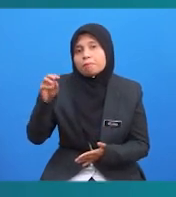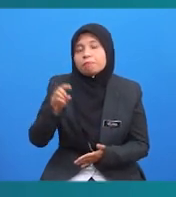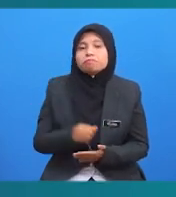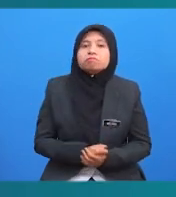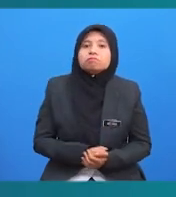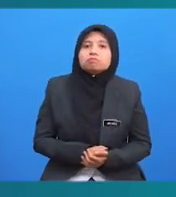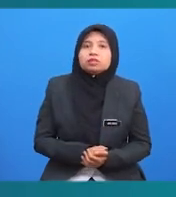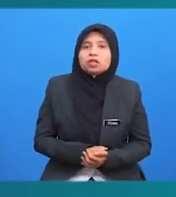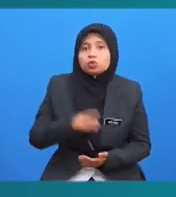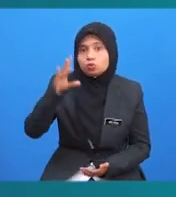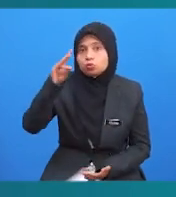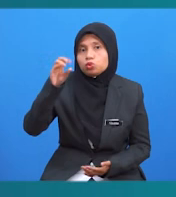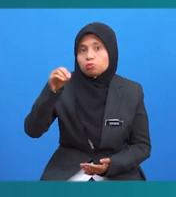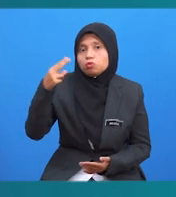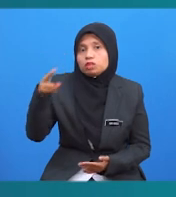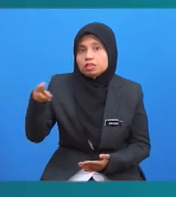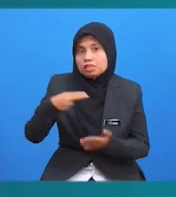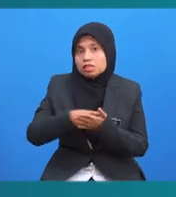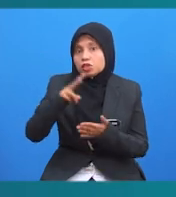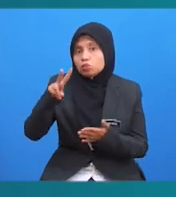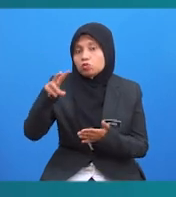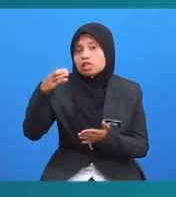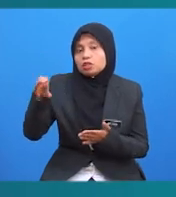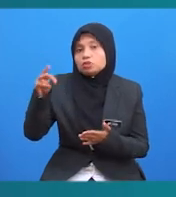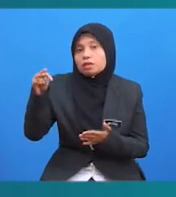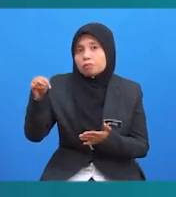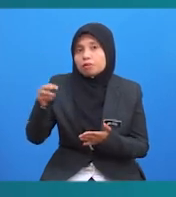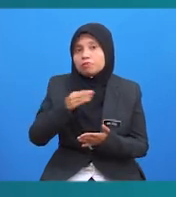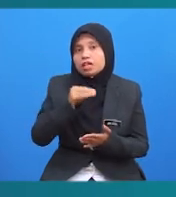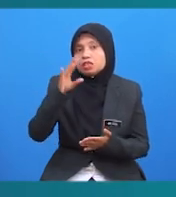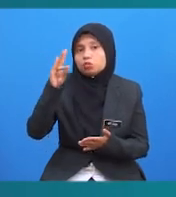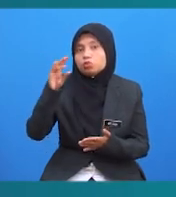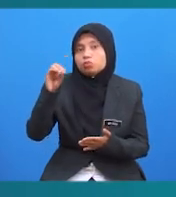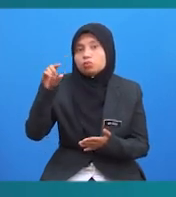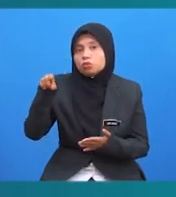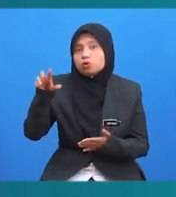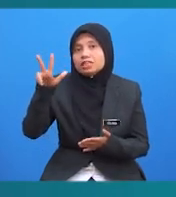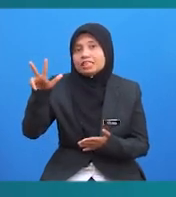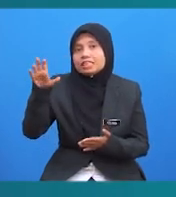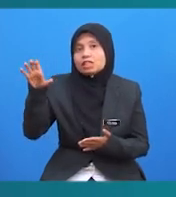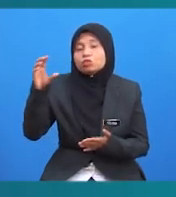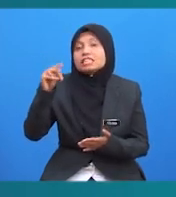mm. 70 hingga 200mm dan 70 hingga